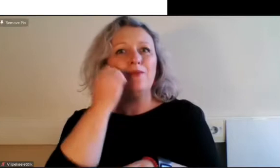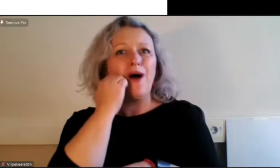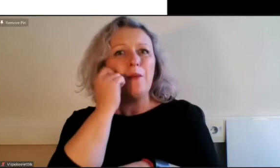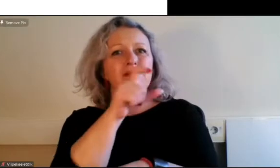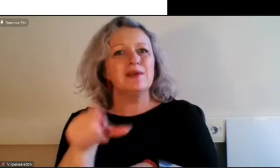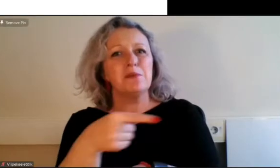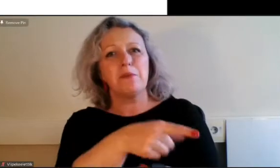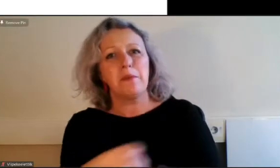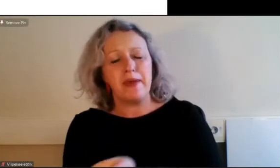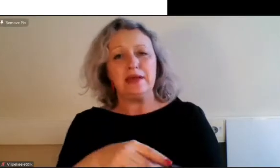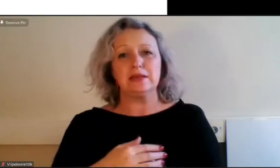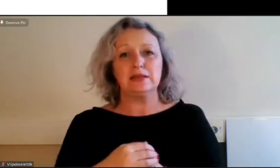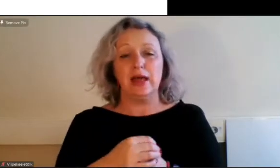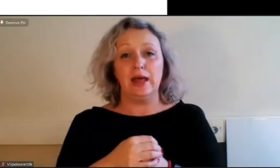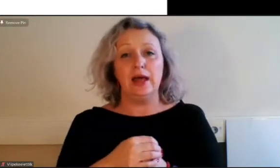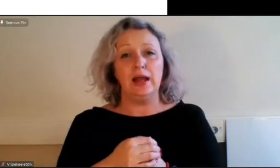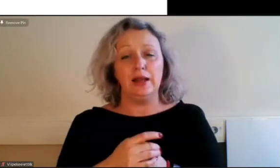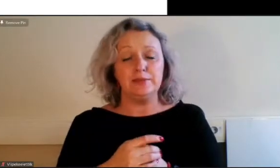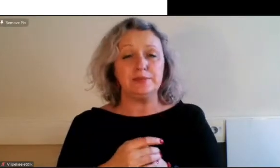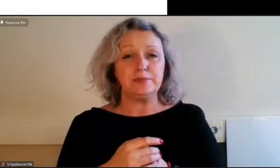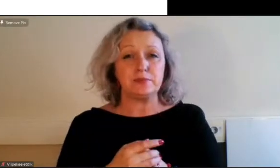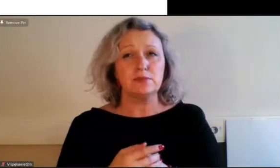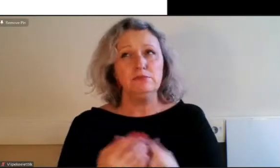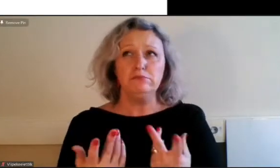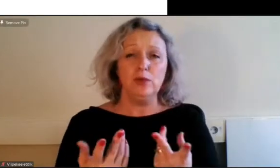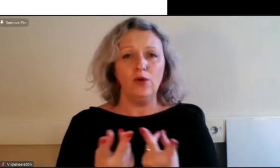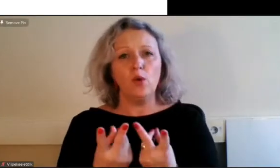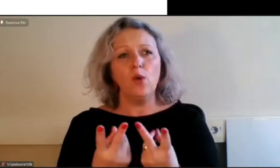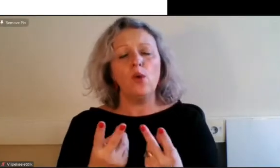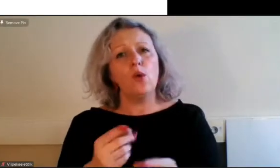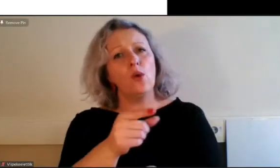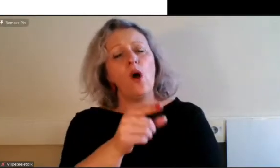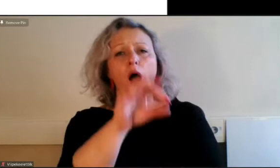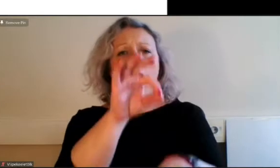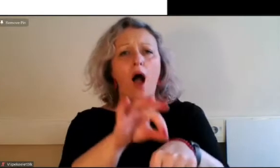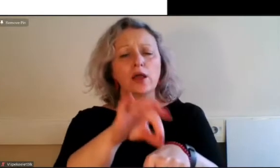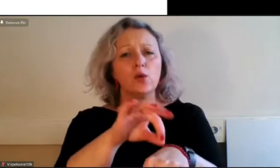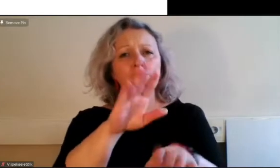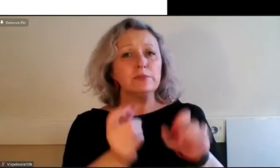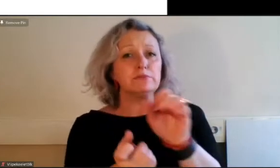Kõhulahtisus on päris oluline, eriti vanemaealistel inimestel,